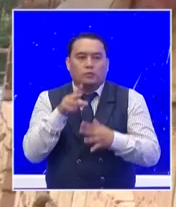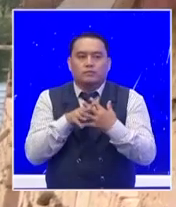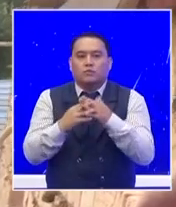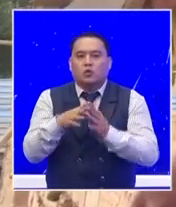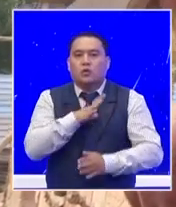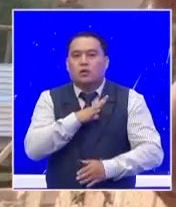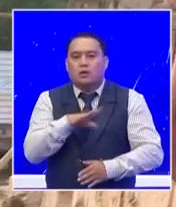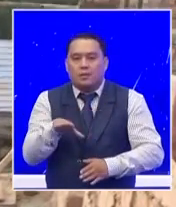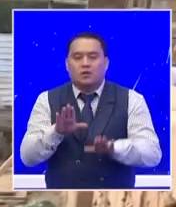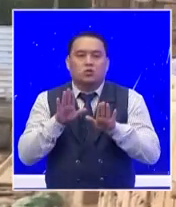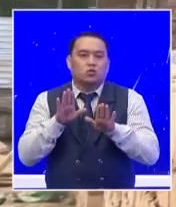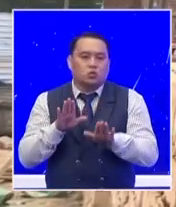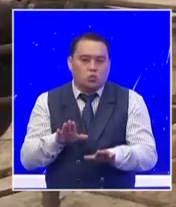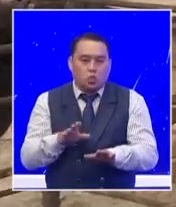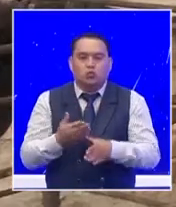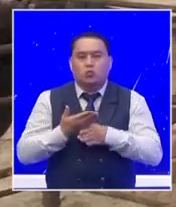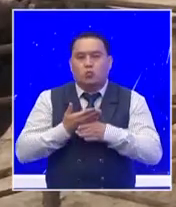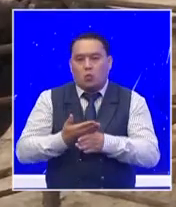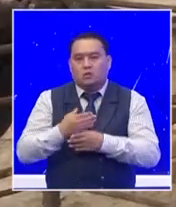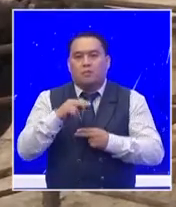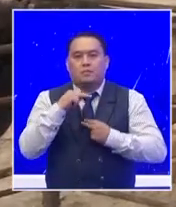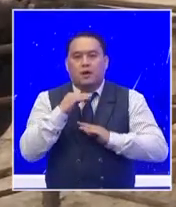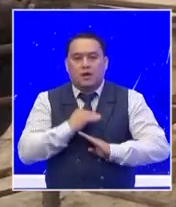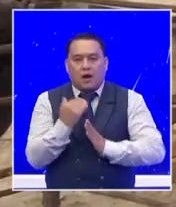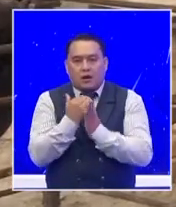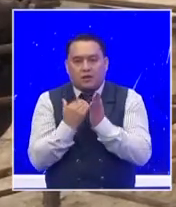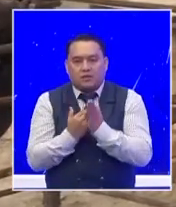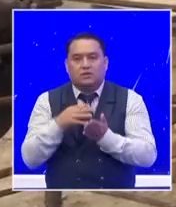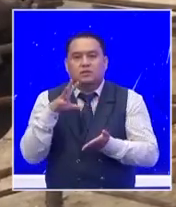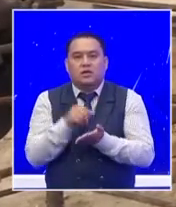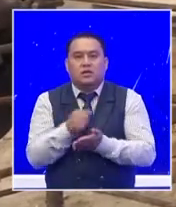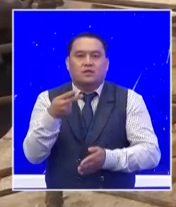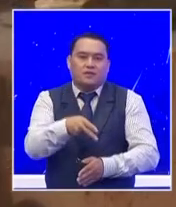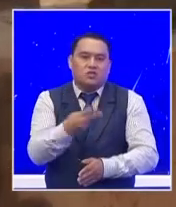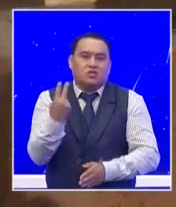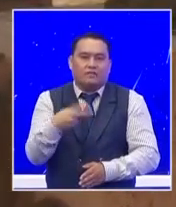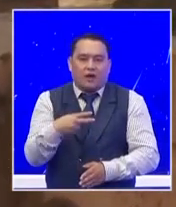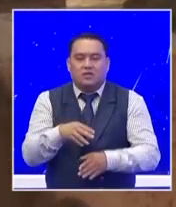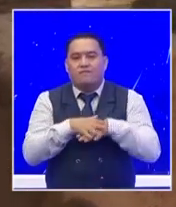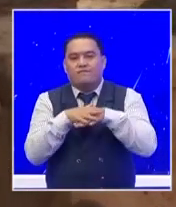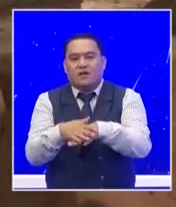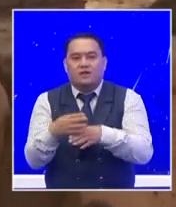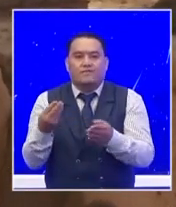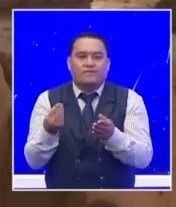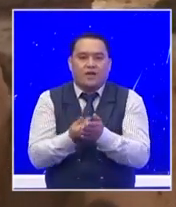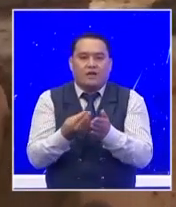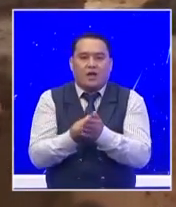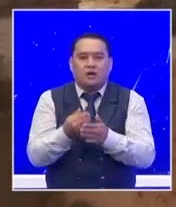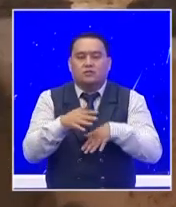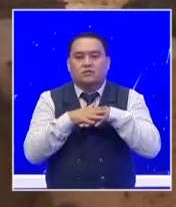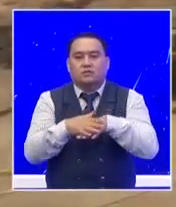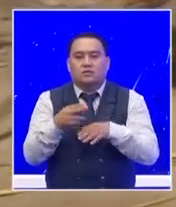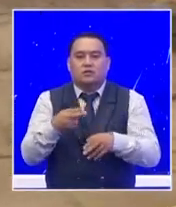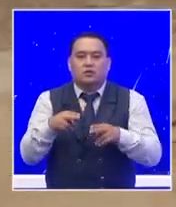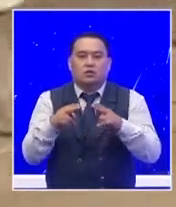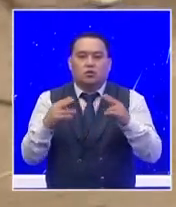не было. И только в нынешнем году, благодаря программе «Дорожная карта занятости 2020», выделены финансовые средства для строительства ДК.